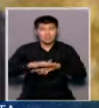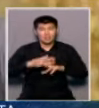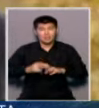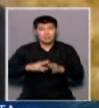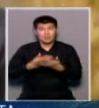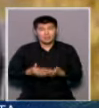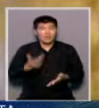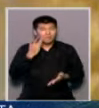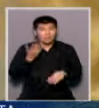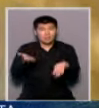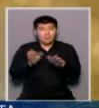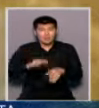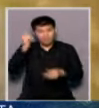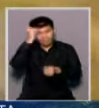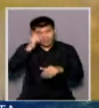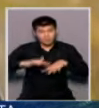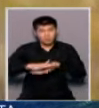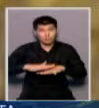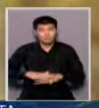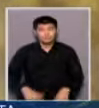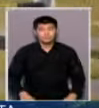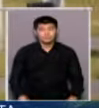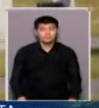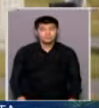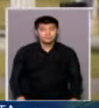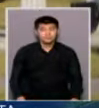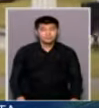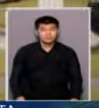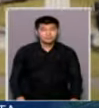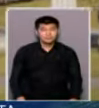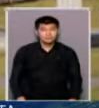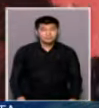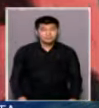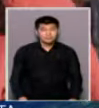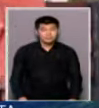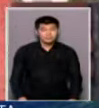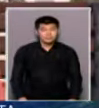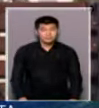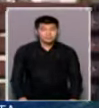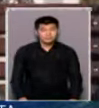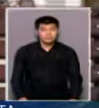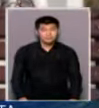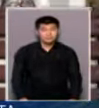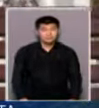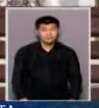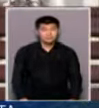региона, навсегда останется в памяти народа. Акан Иглам, Айбек Галымов, Жанар Сагнышқызы, телеканал «Атырау».